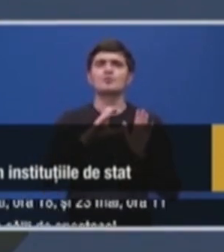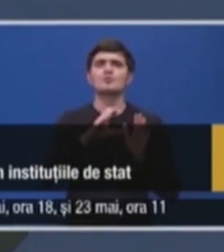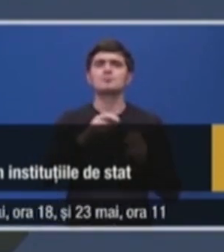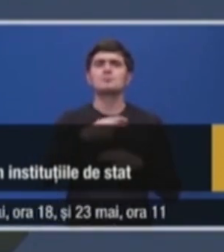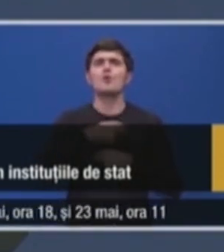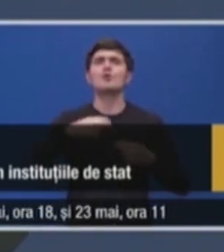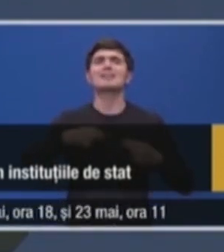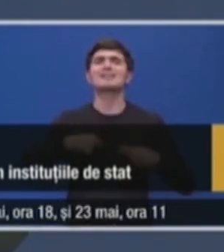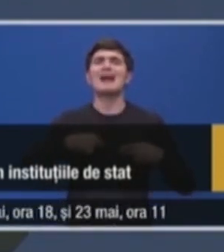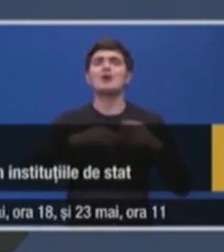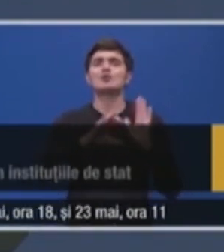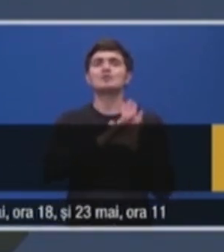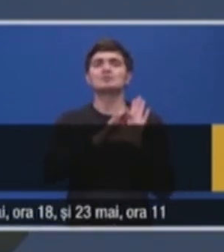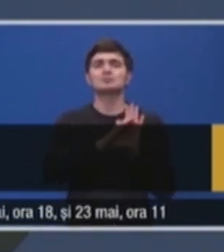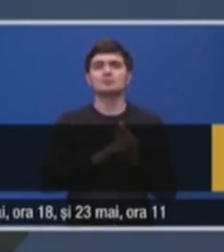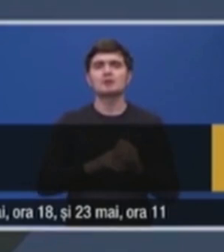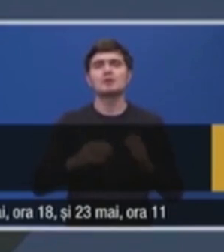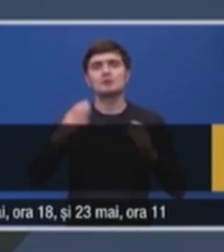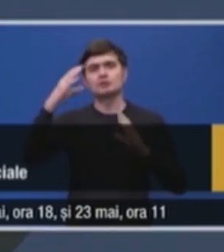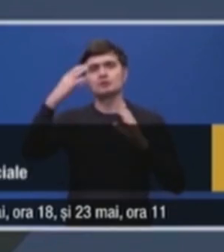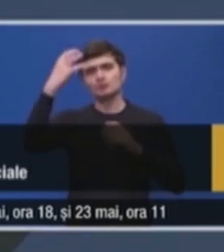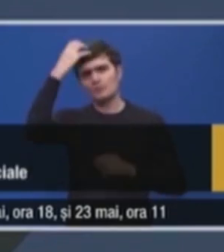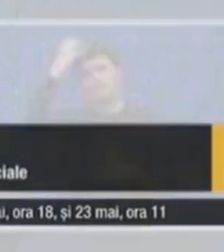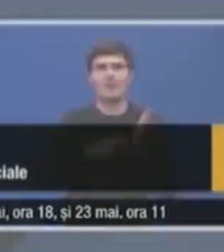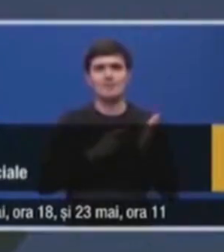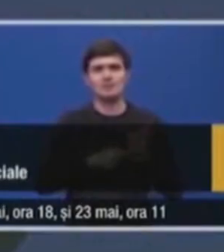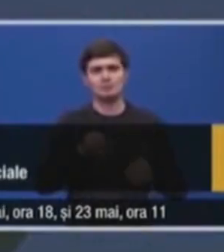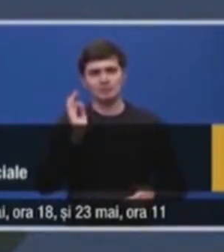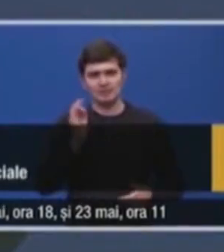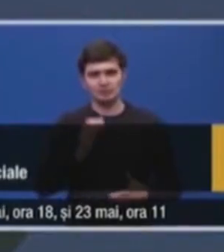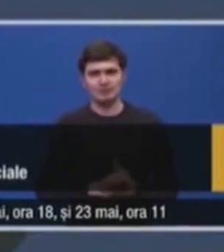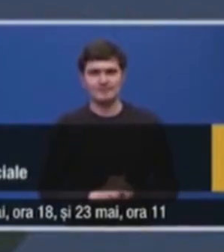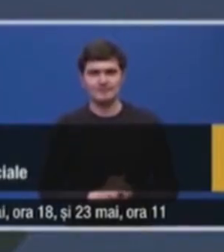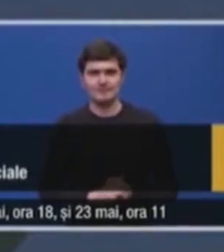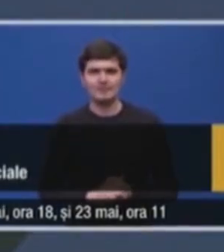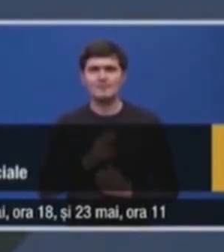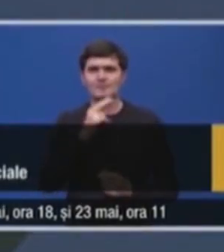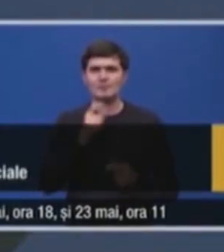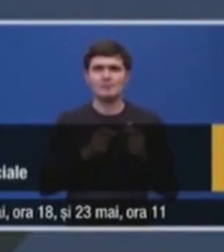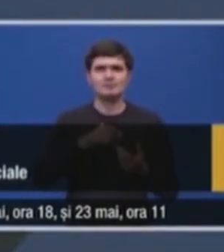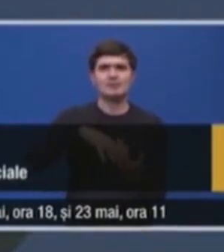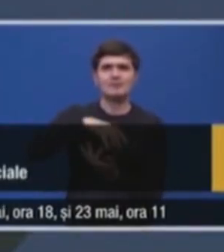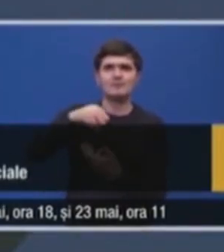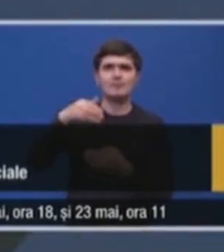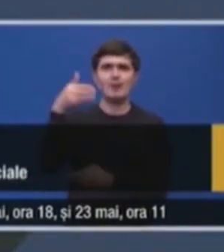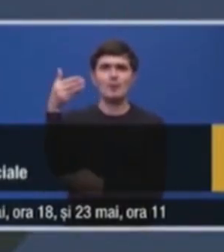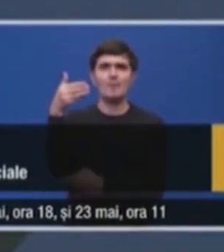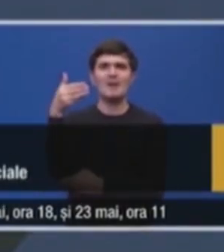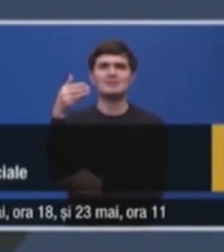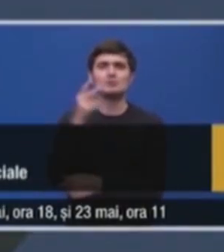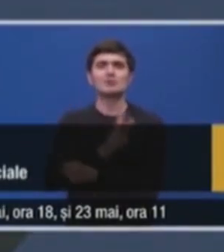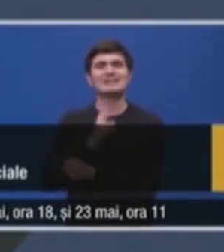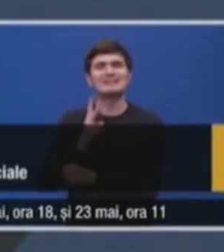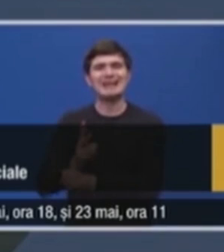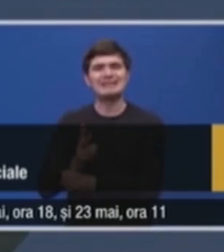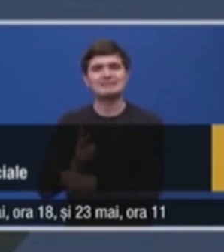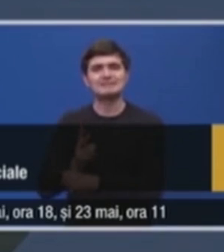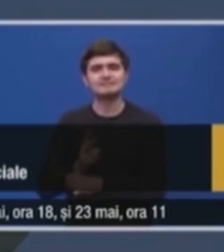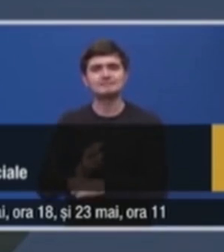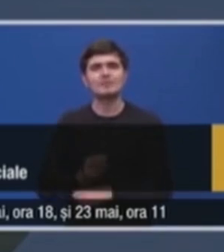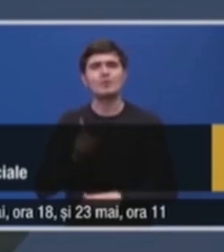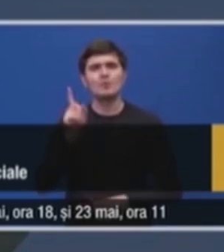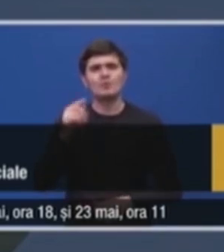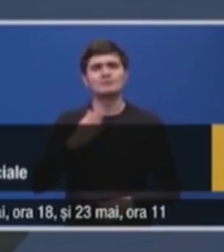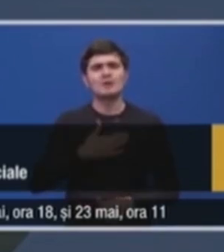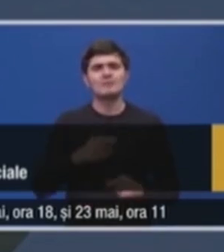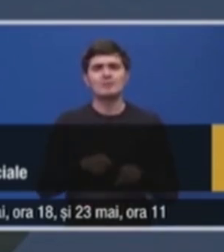acest guvern își asumă o reformă serioasă a pensiilor speciale. O reformă a companiilor de stat. Vom